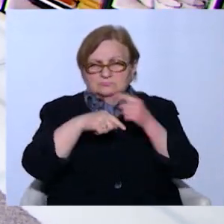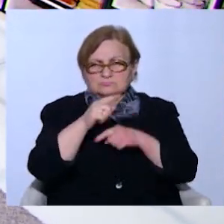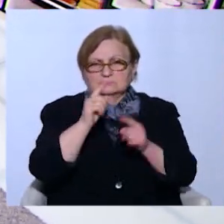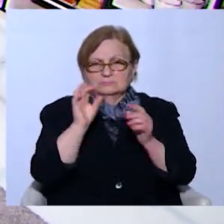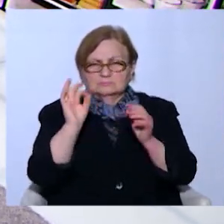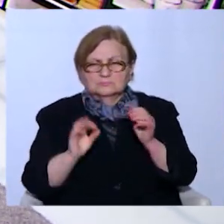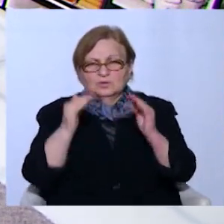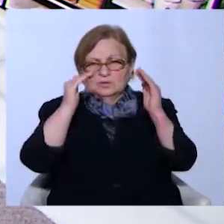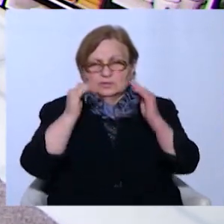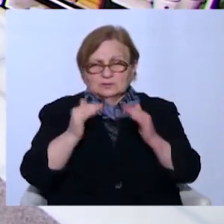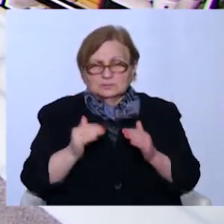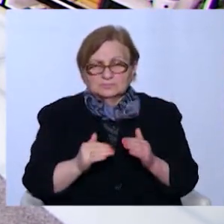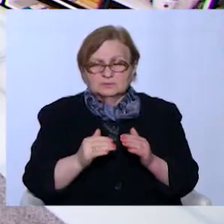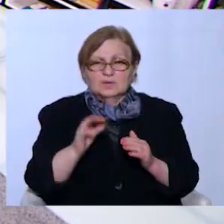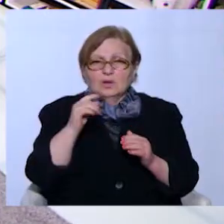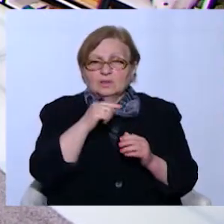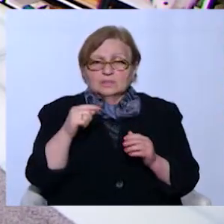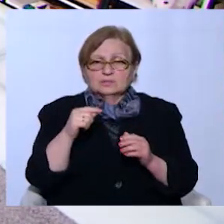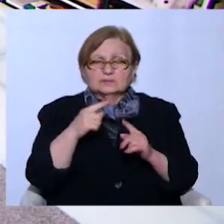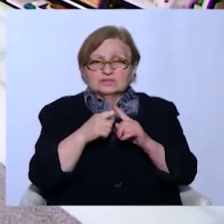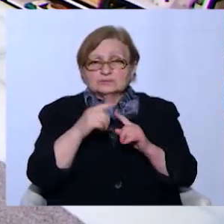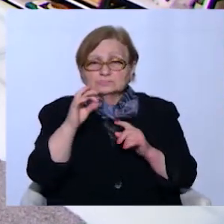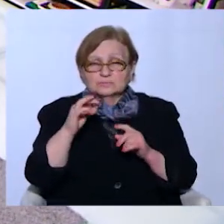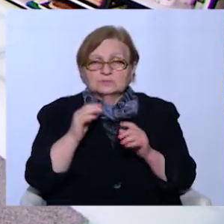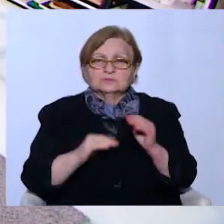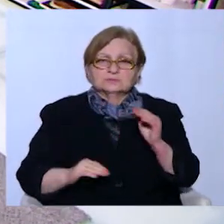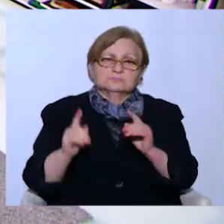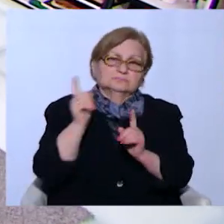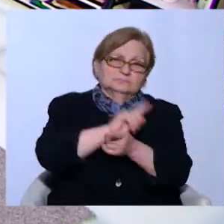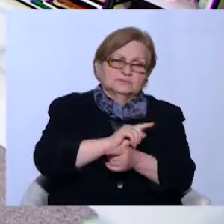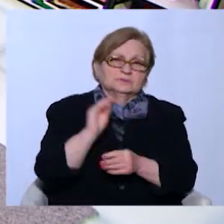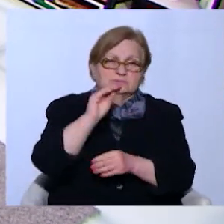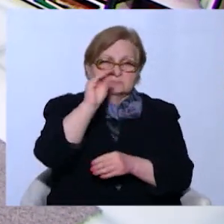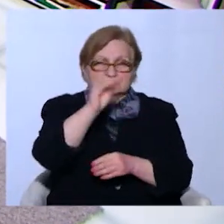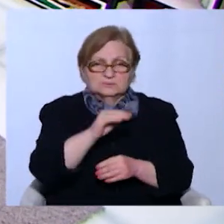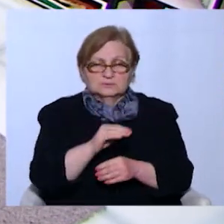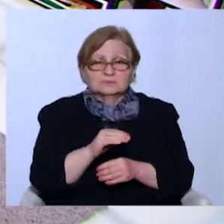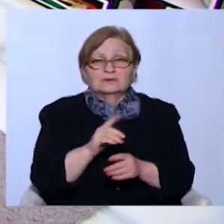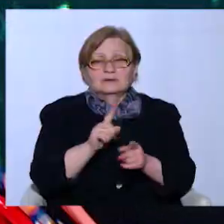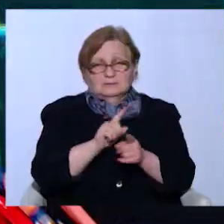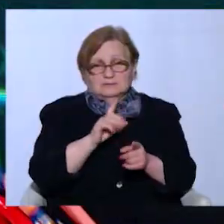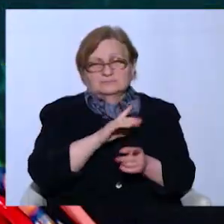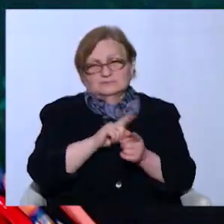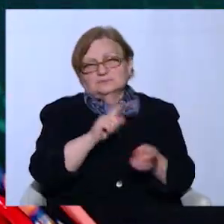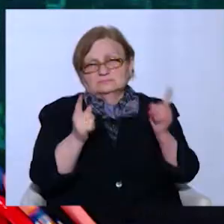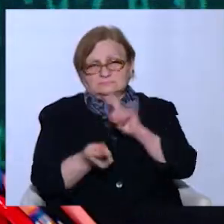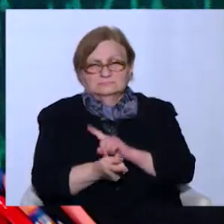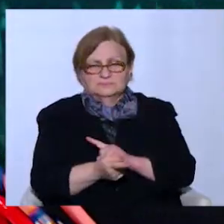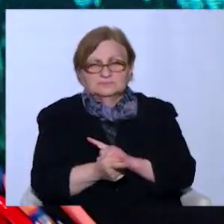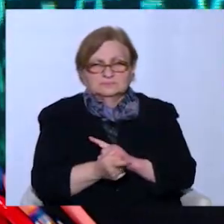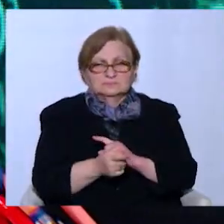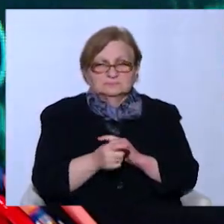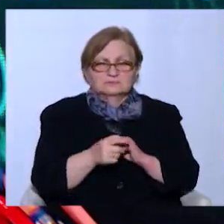უსასრულობიდან x0-ამდე კლებადი არის, ხოლო x0-დან პლუს უსასრულობამდე ზრდადი. ხოლო პირიქი თუ ქვედაშტოებიანი არის, მაშინ